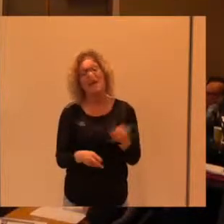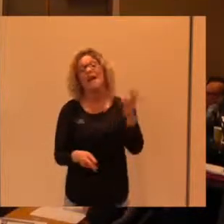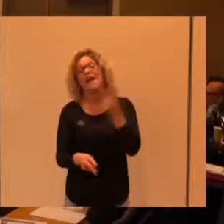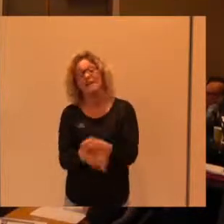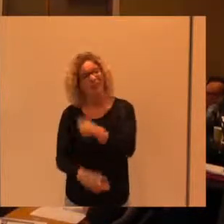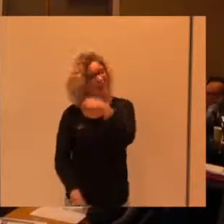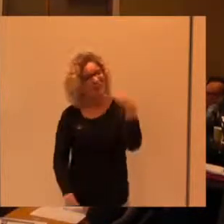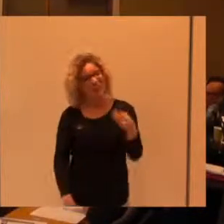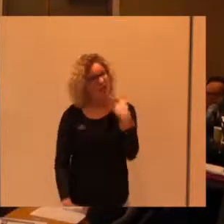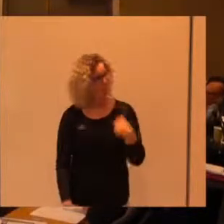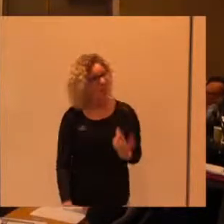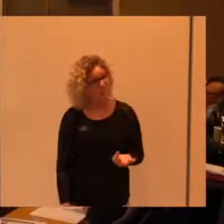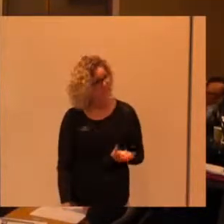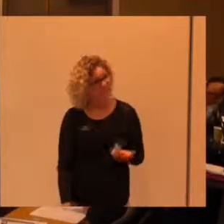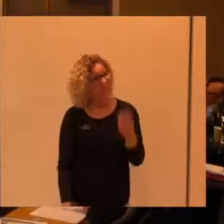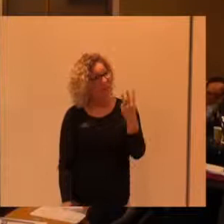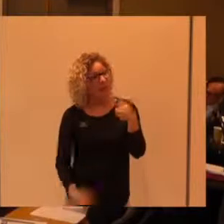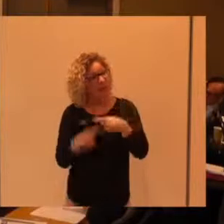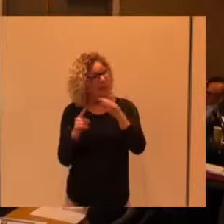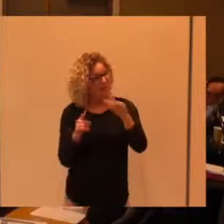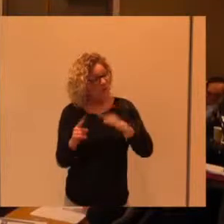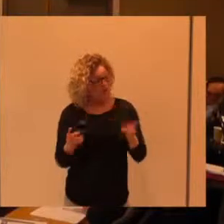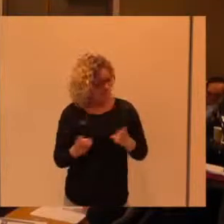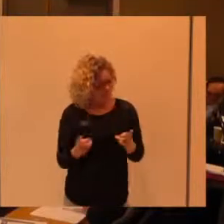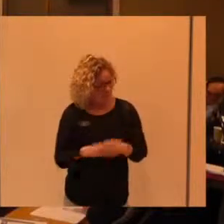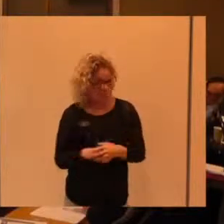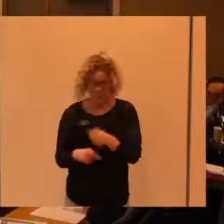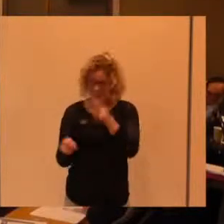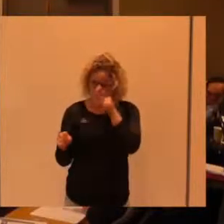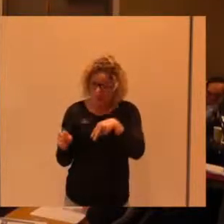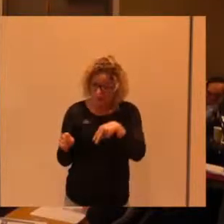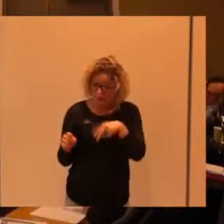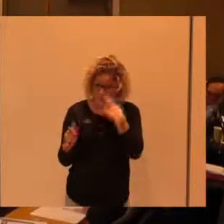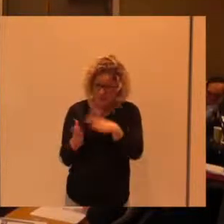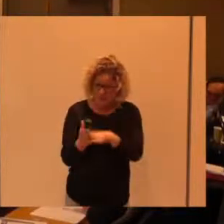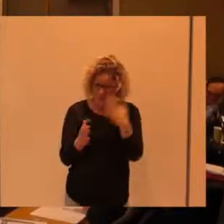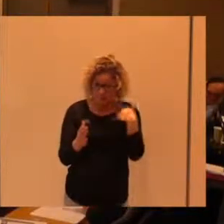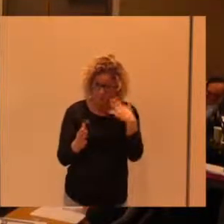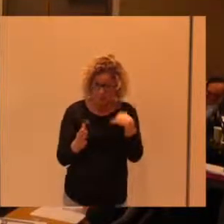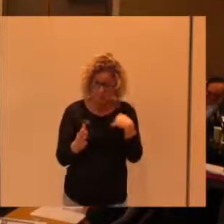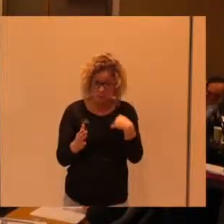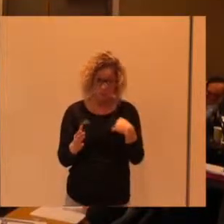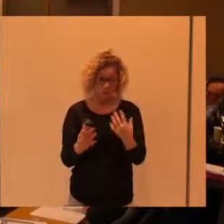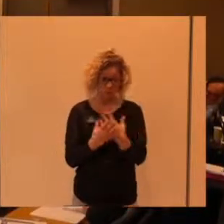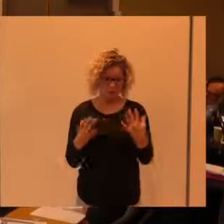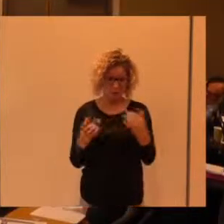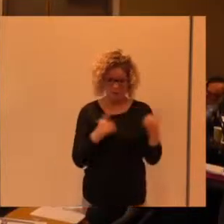det här. Och då såg ni på... Ni såg på bilderna som flera personer här har visat bilder där det